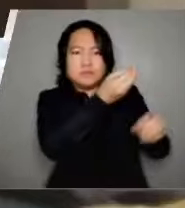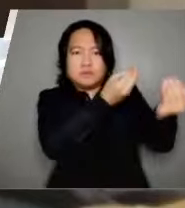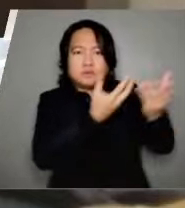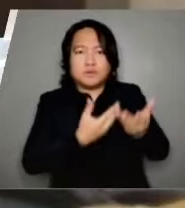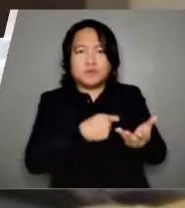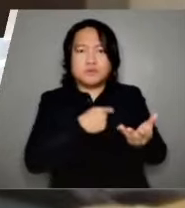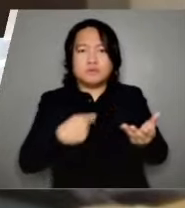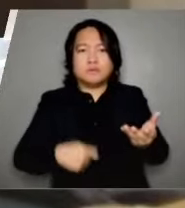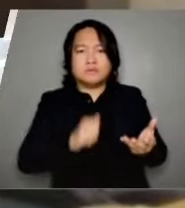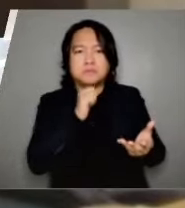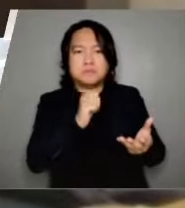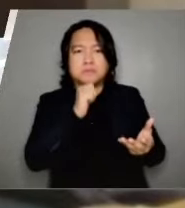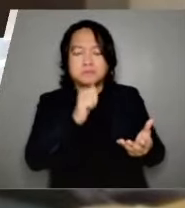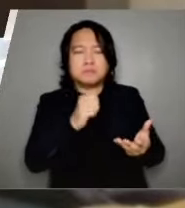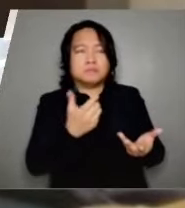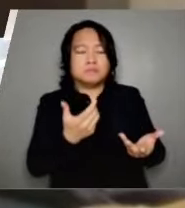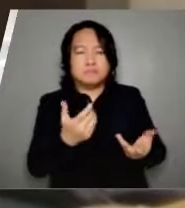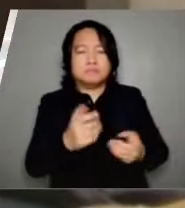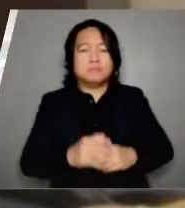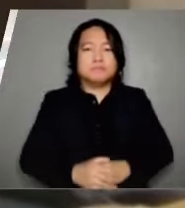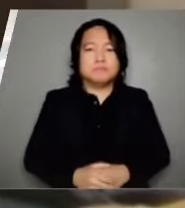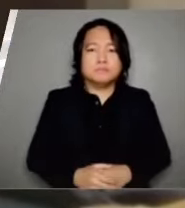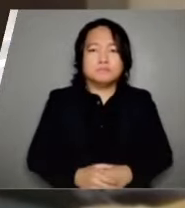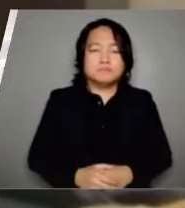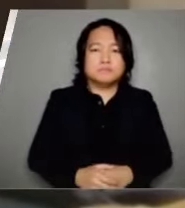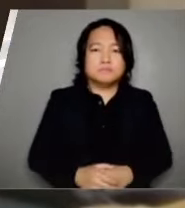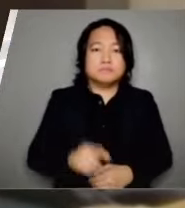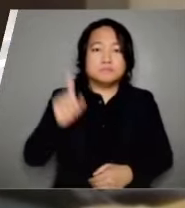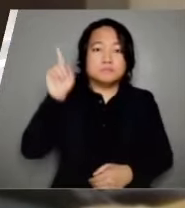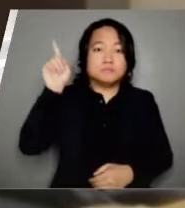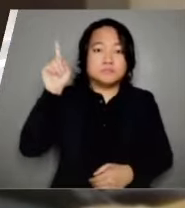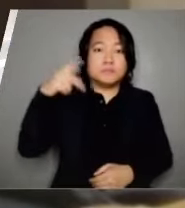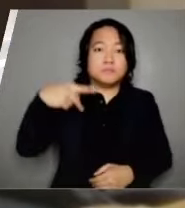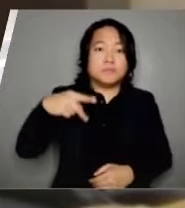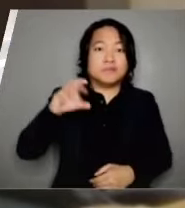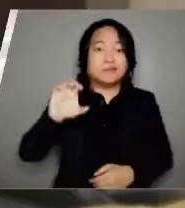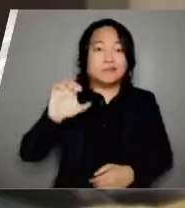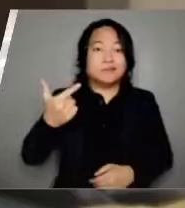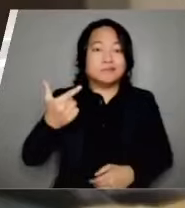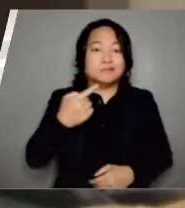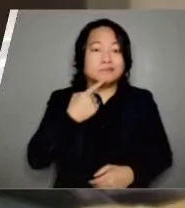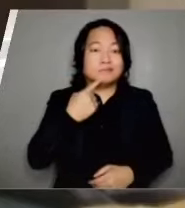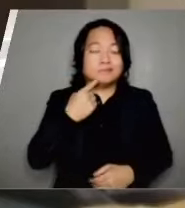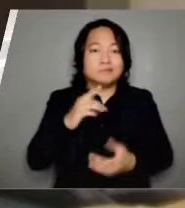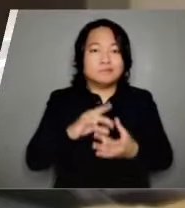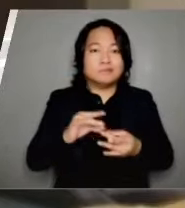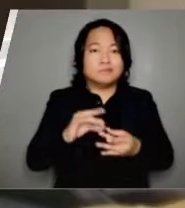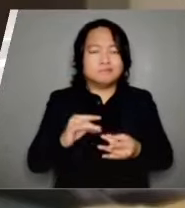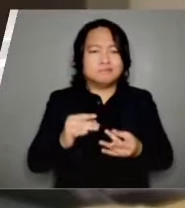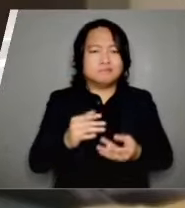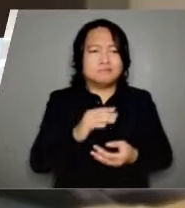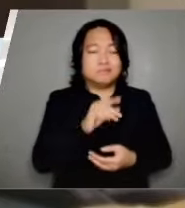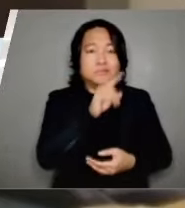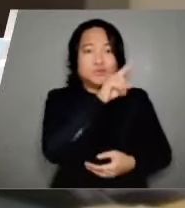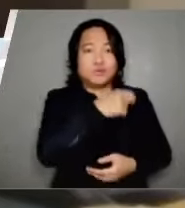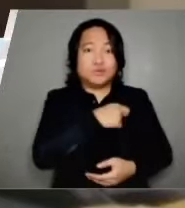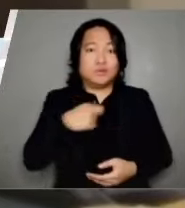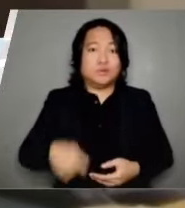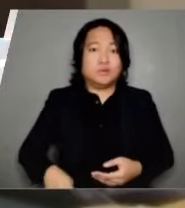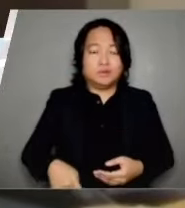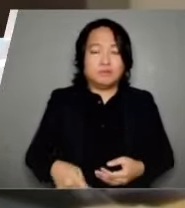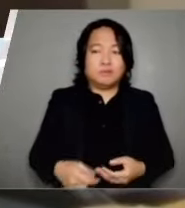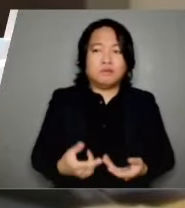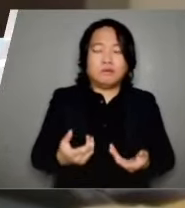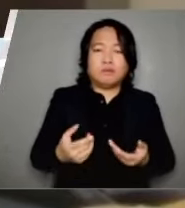ng Philippine Coast Guard, nililito lang nila ang sambayan ng Pilipino. They're actually justifying ang kanilang mga